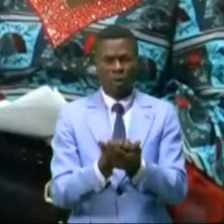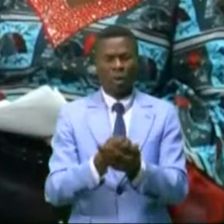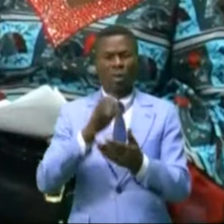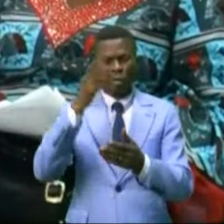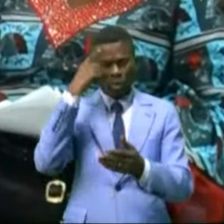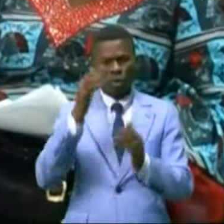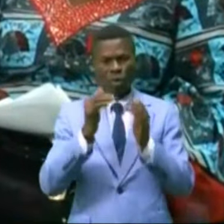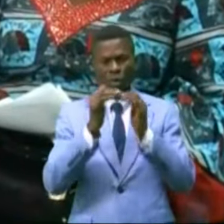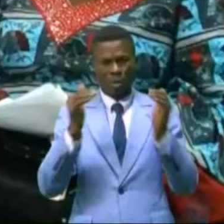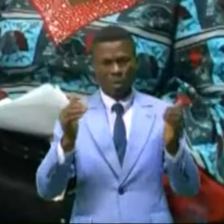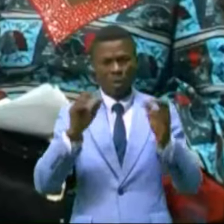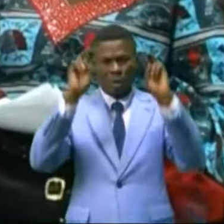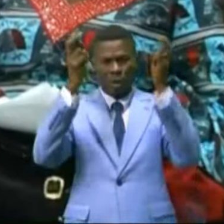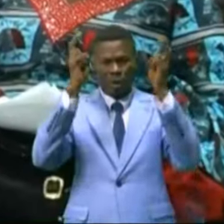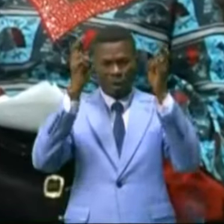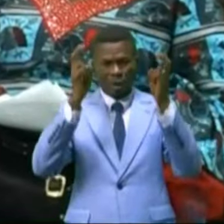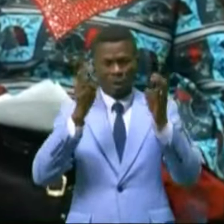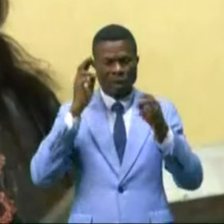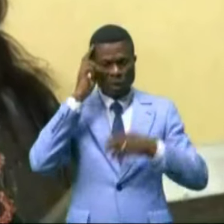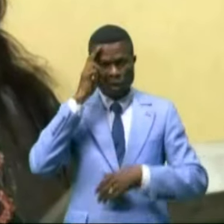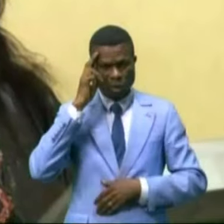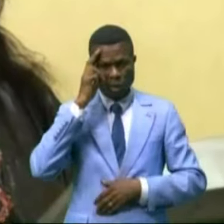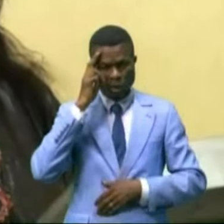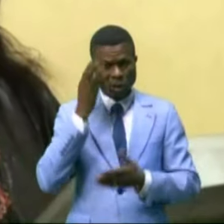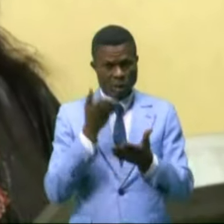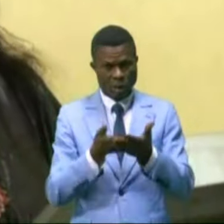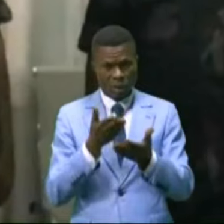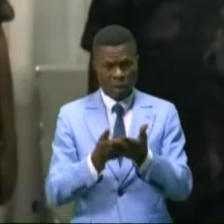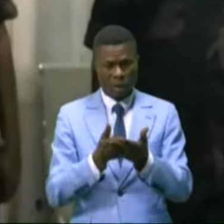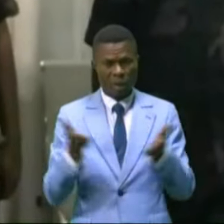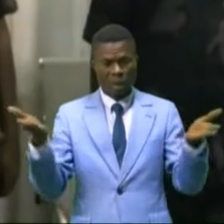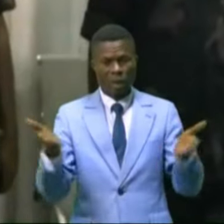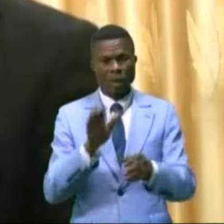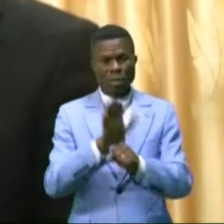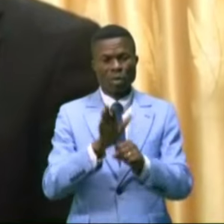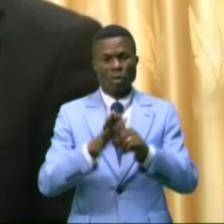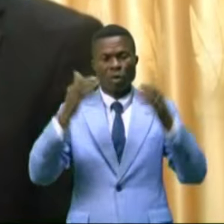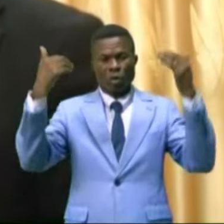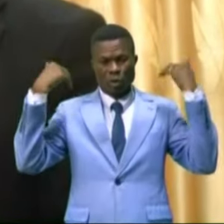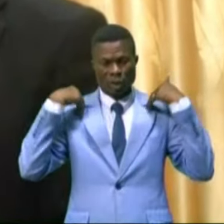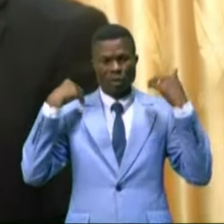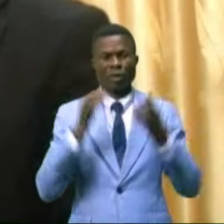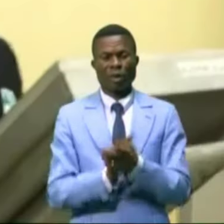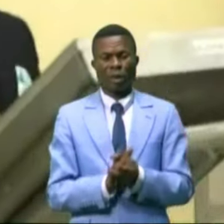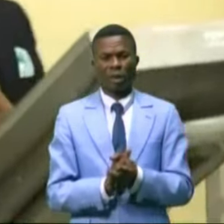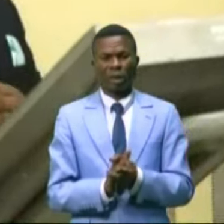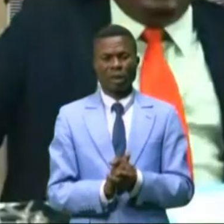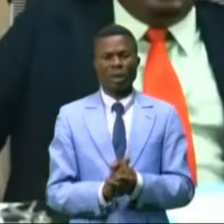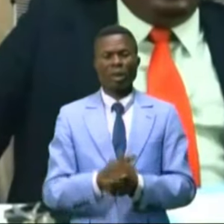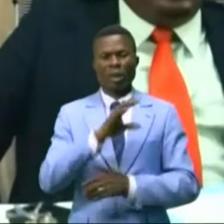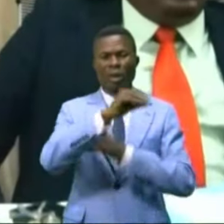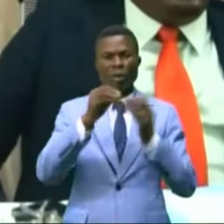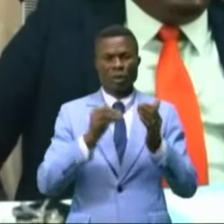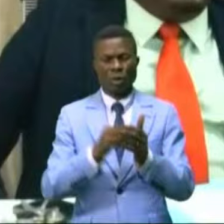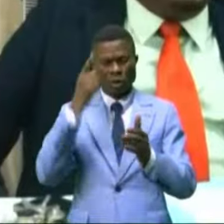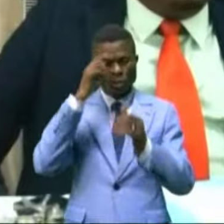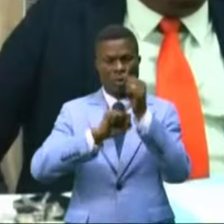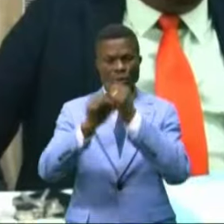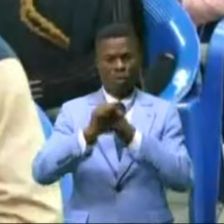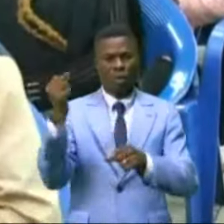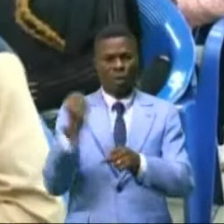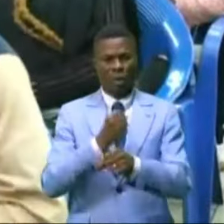paix c'est le thème au centre de la réflexion à laquelle ont pris par plusieurs autorités à l'occasion le Centre pour la promotion